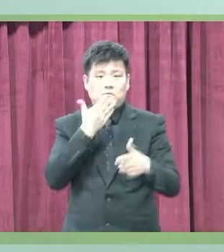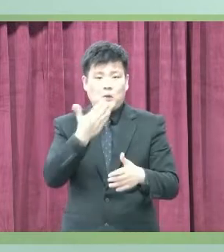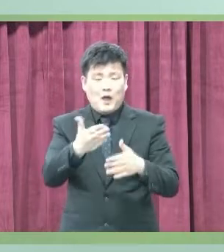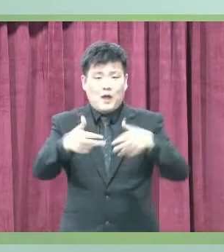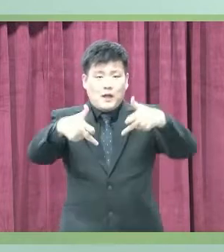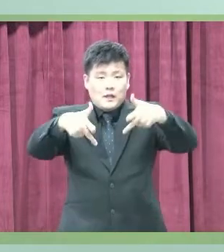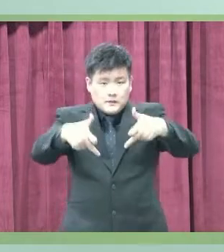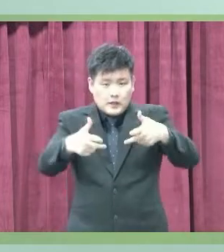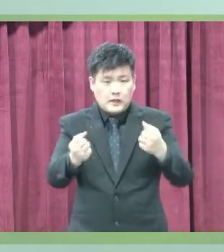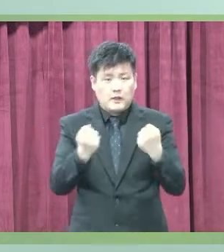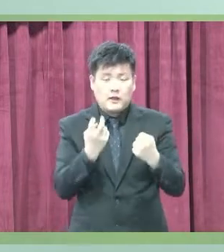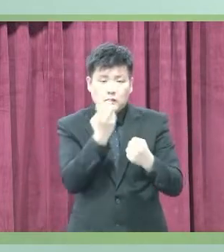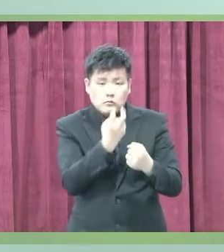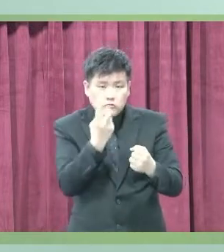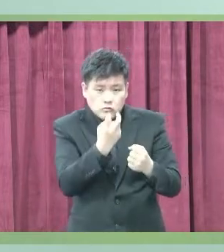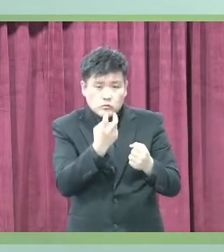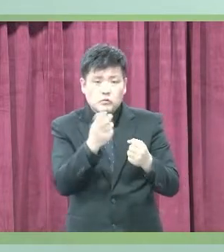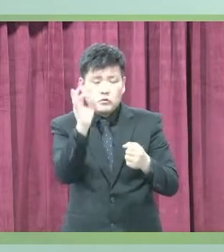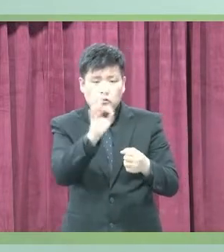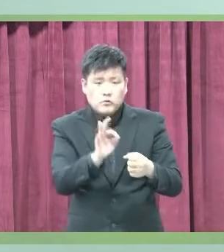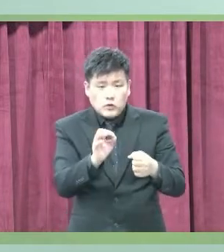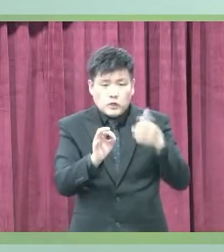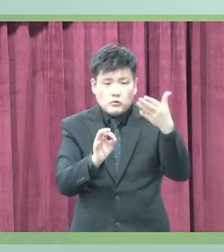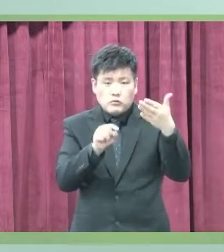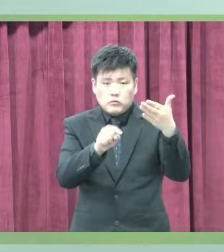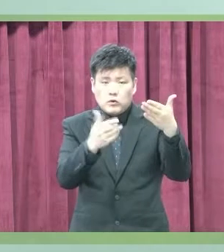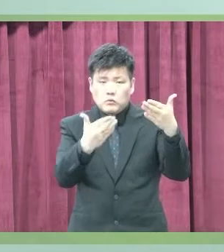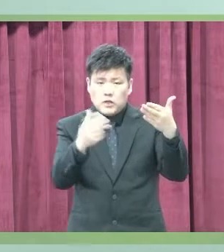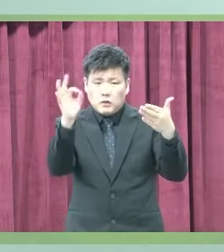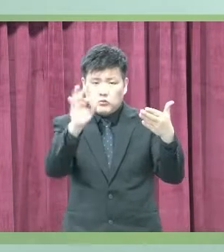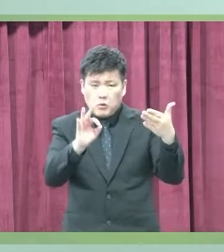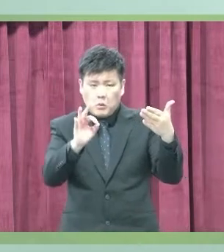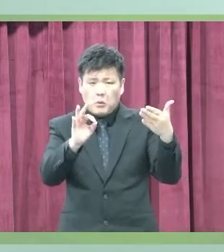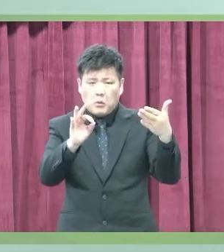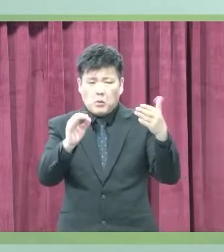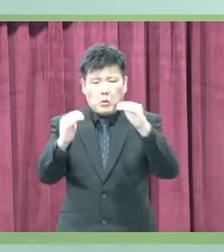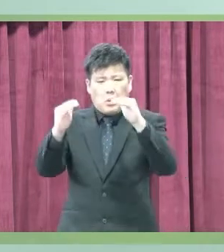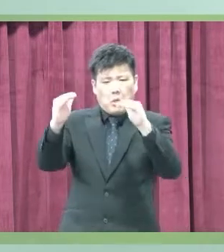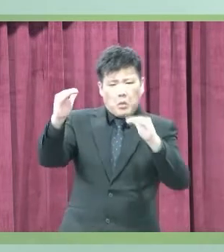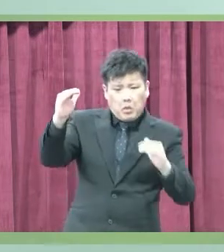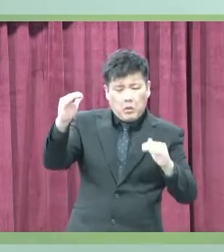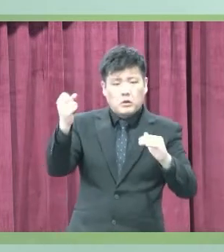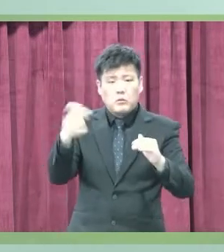장애인의 수검률이 비장애인의 수검률보다 9.4%포인트 저조하고 연령 표준화를 했을 때에도